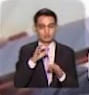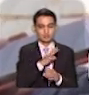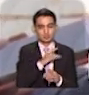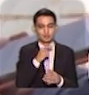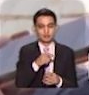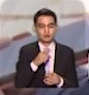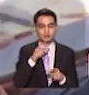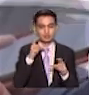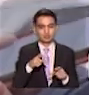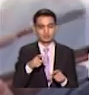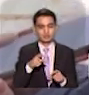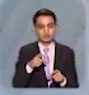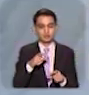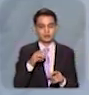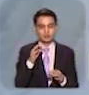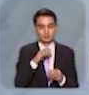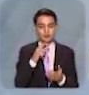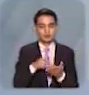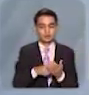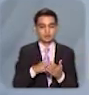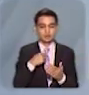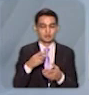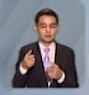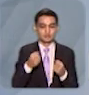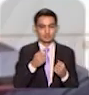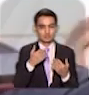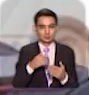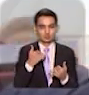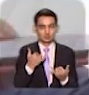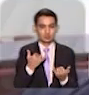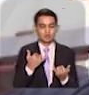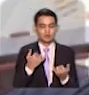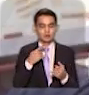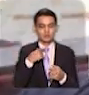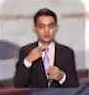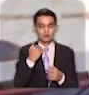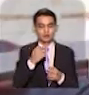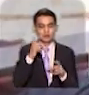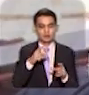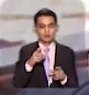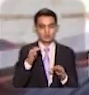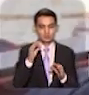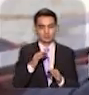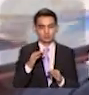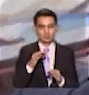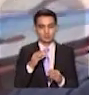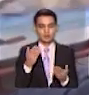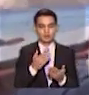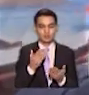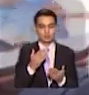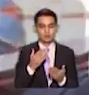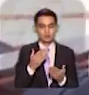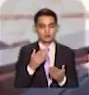кісіні біз сұрауға алып отырмыз. Дәл қазір біз бұл кісінің әрекетін қандай да